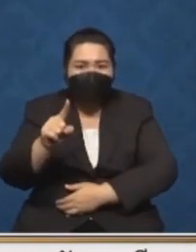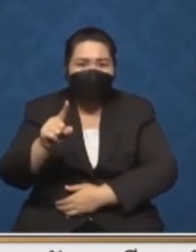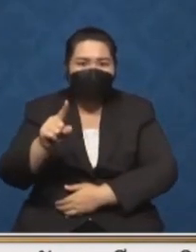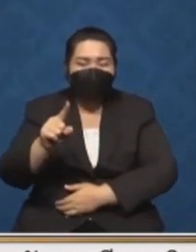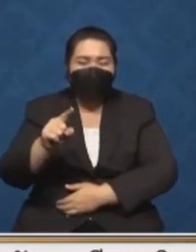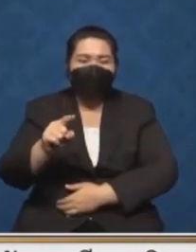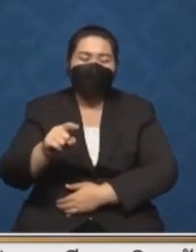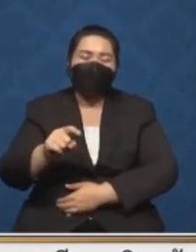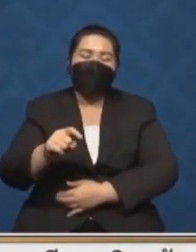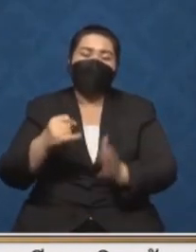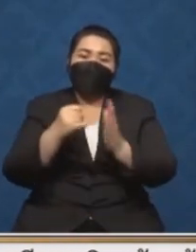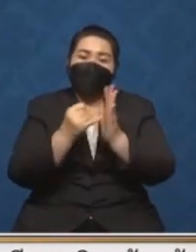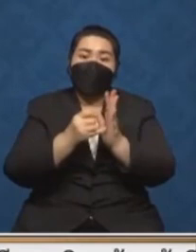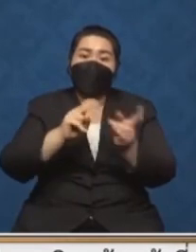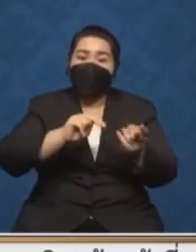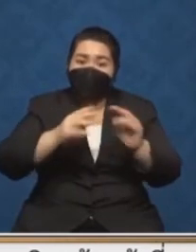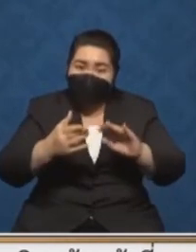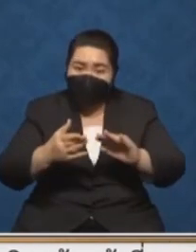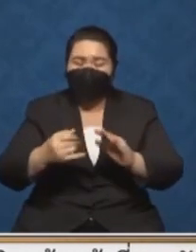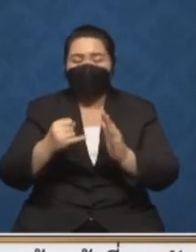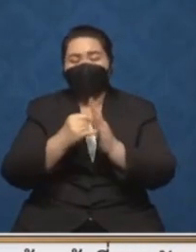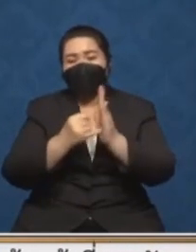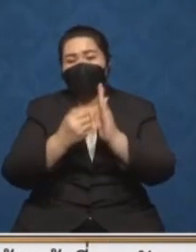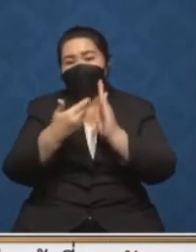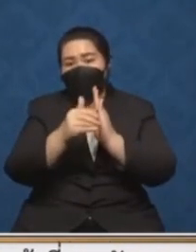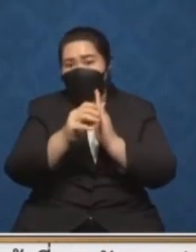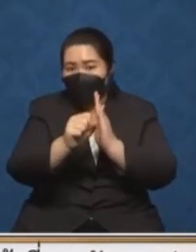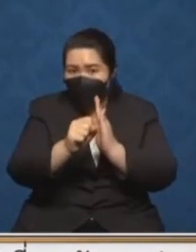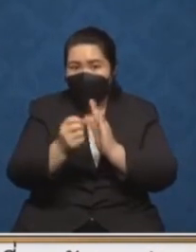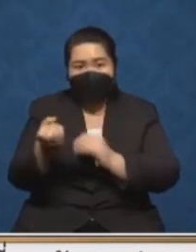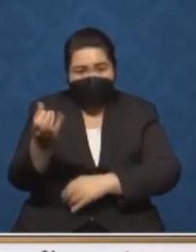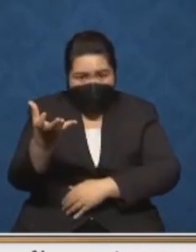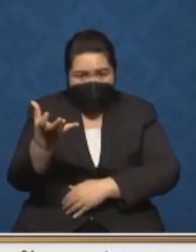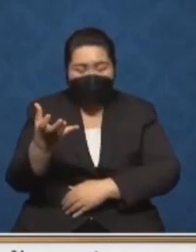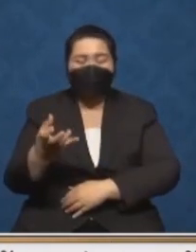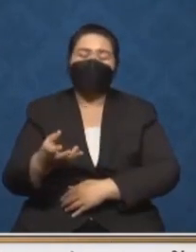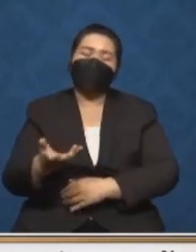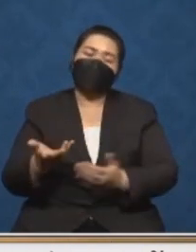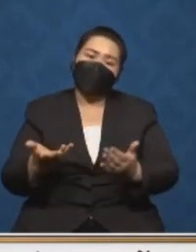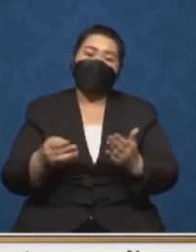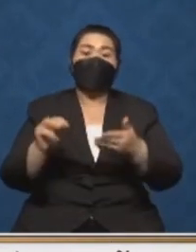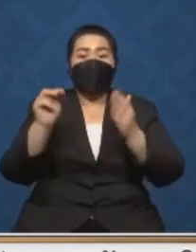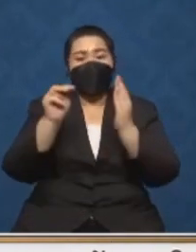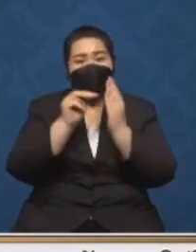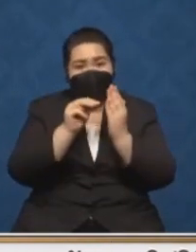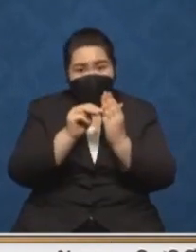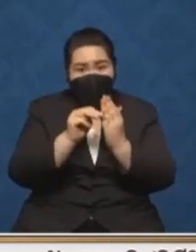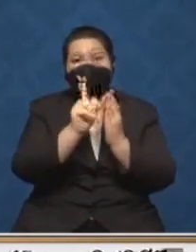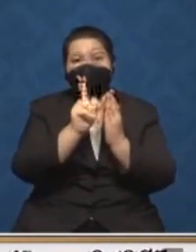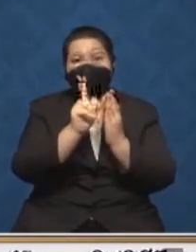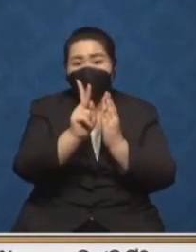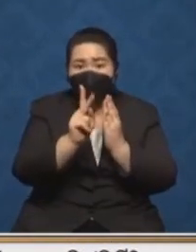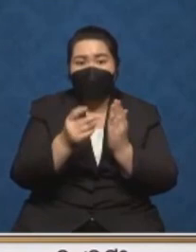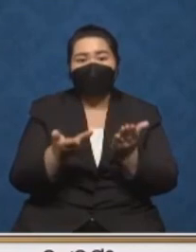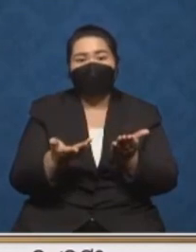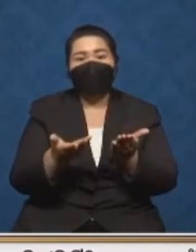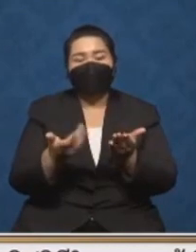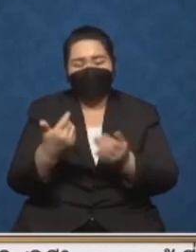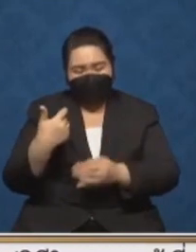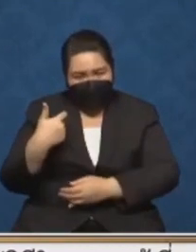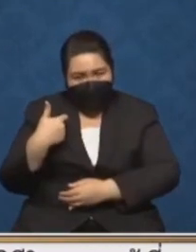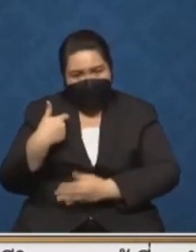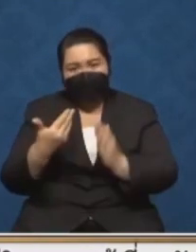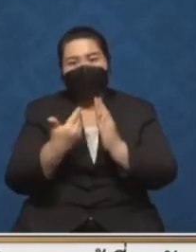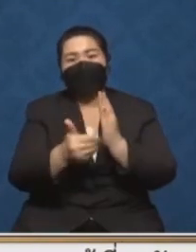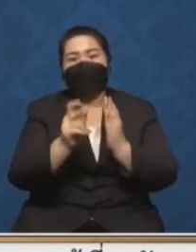ทั้งนครพนมสกลนครนี่มากที่สุดนครพนมมุดาหารบึงการกระล